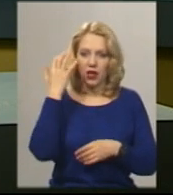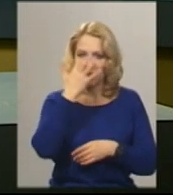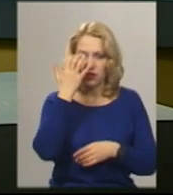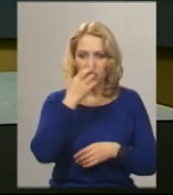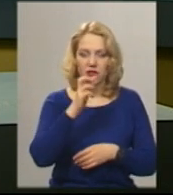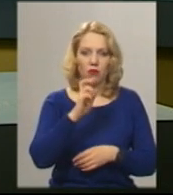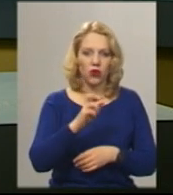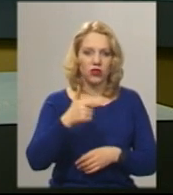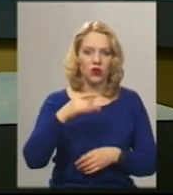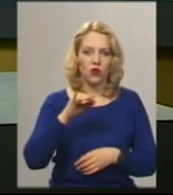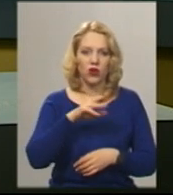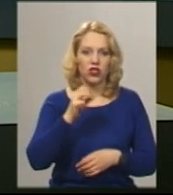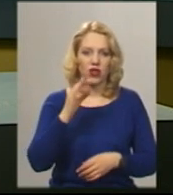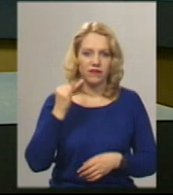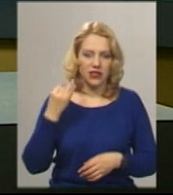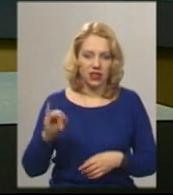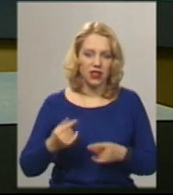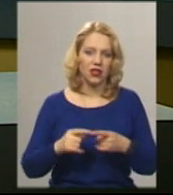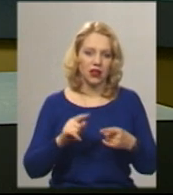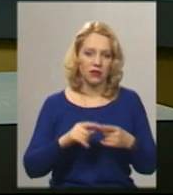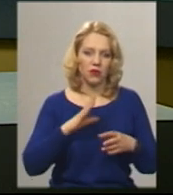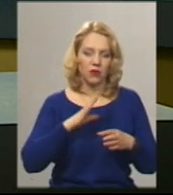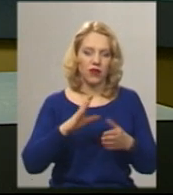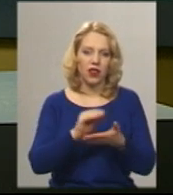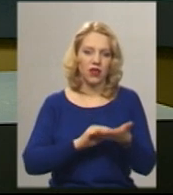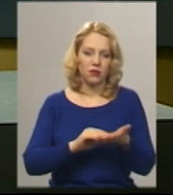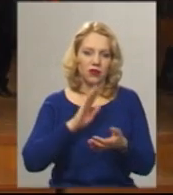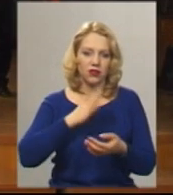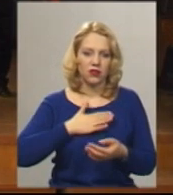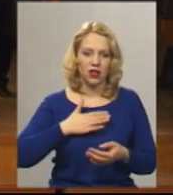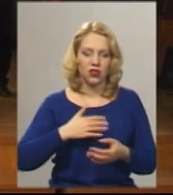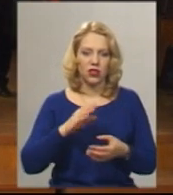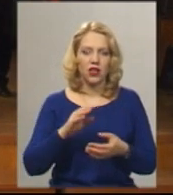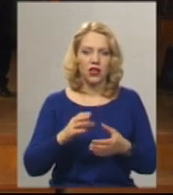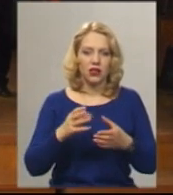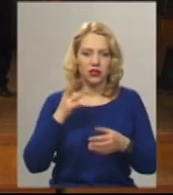На репетиції оркестру «Фольклор» побували кореспонденти Суспільного.